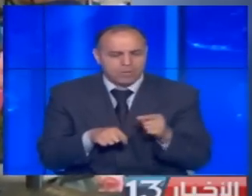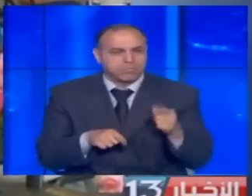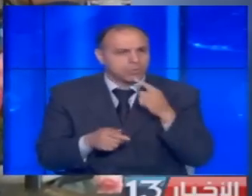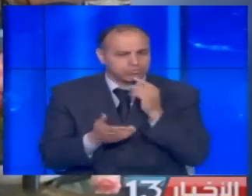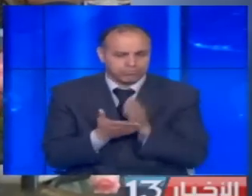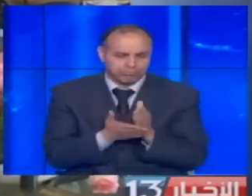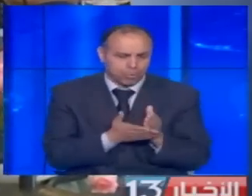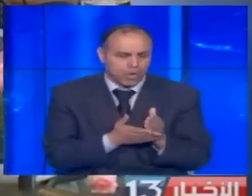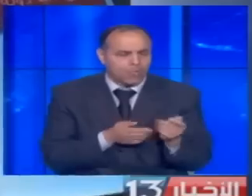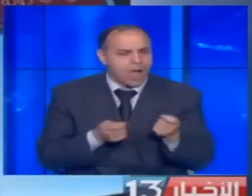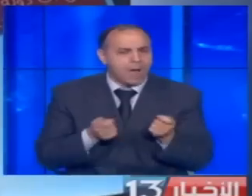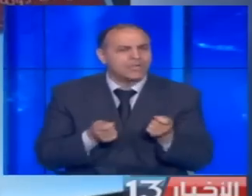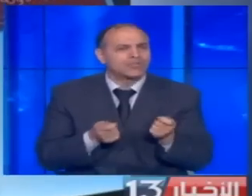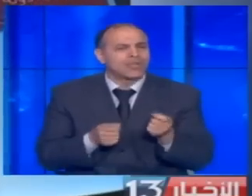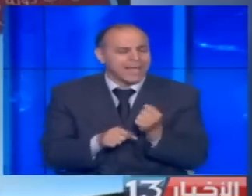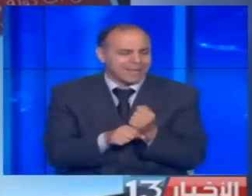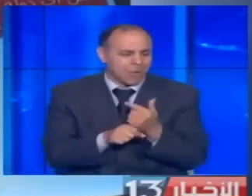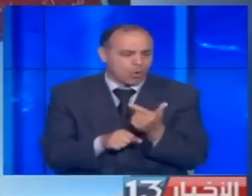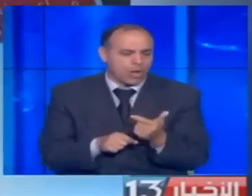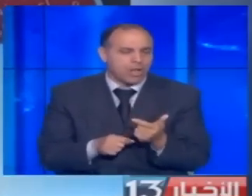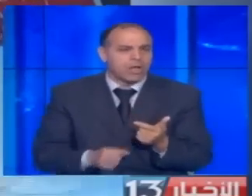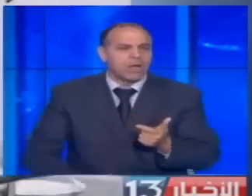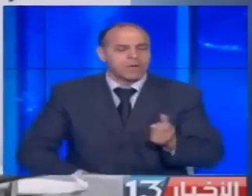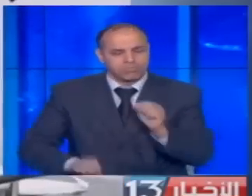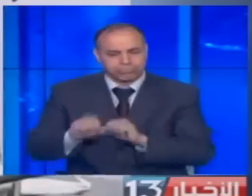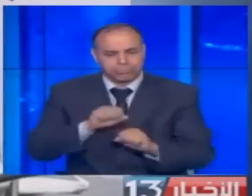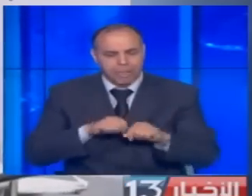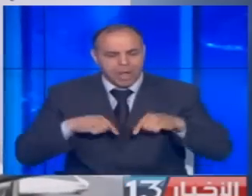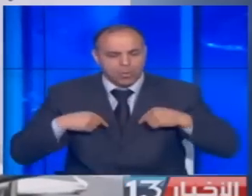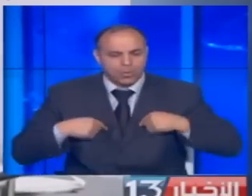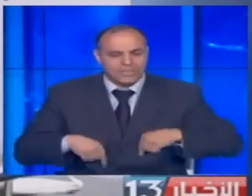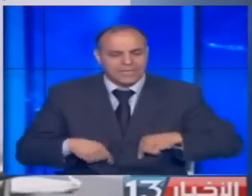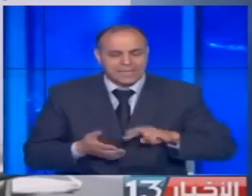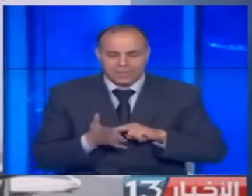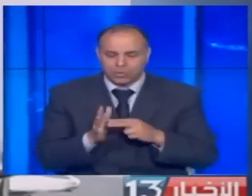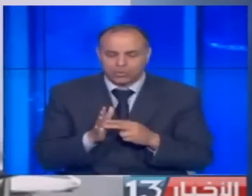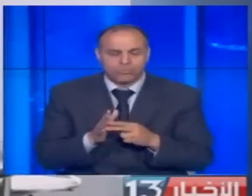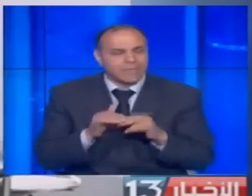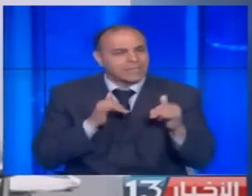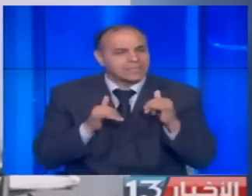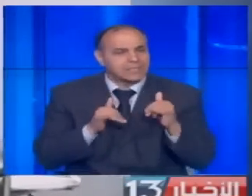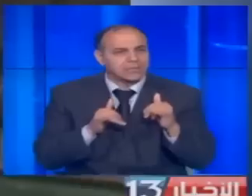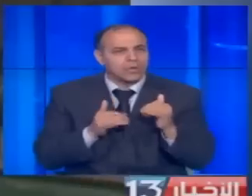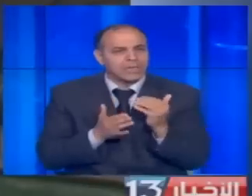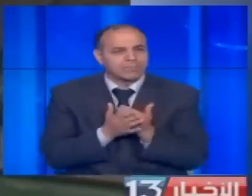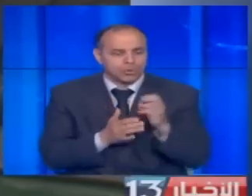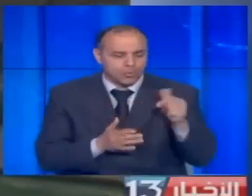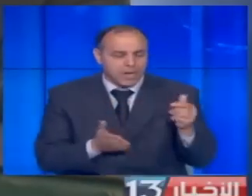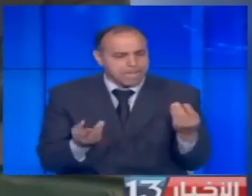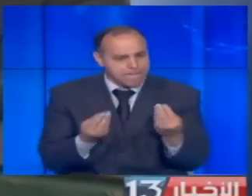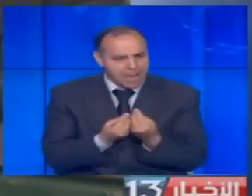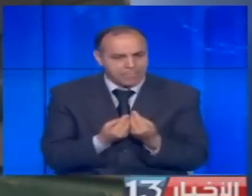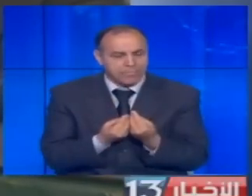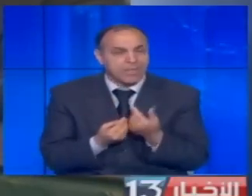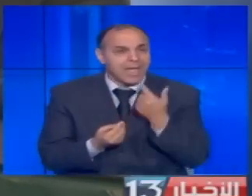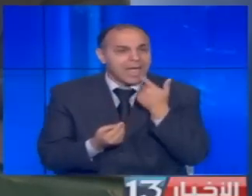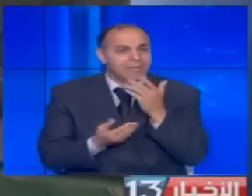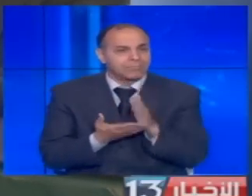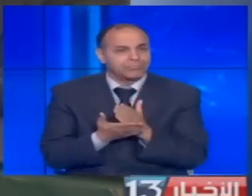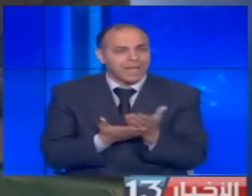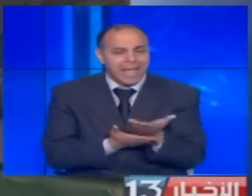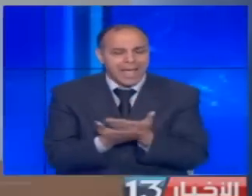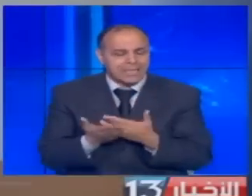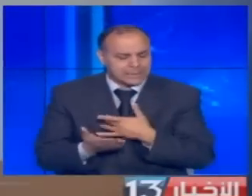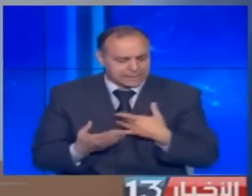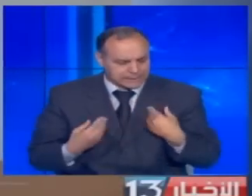على المعامله التجاريه التي تمت بالتنسيق مع وزاره تكنولوجيات الاتصال والاقتصادي الرسمي نحو توفير خدمه